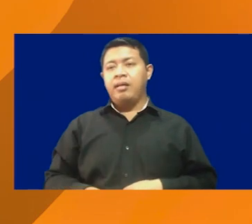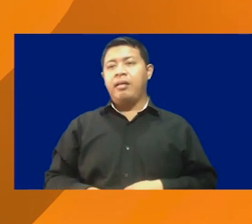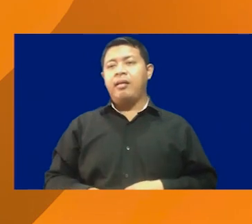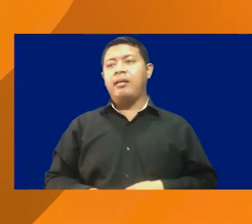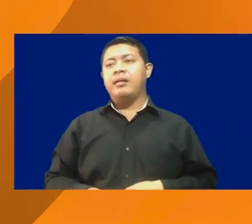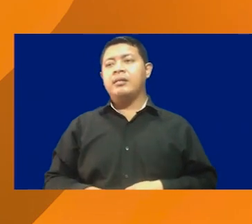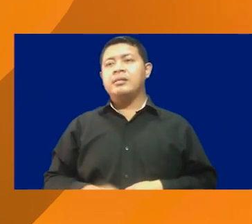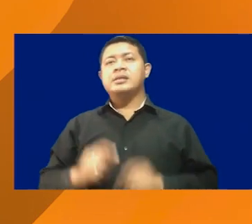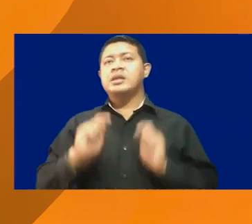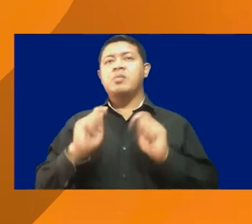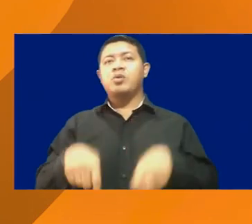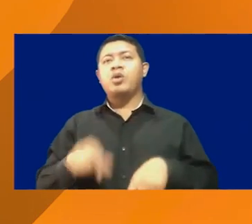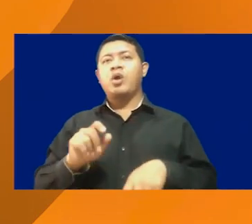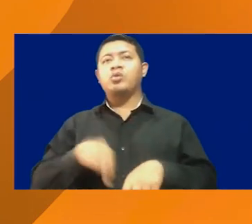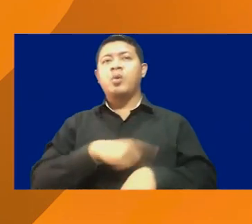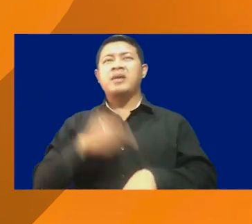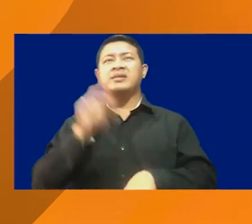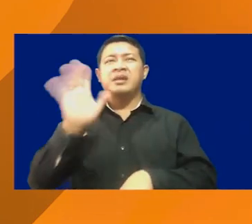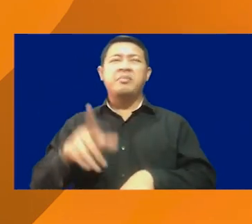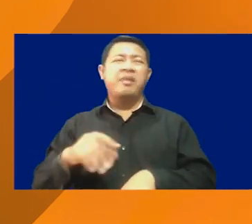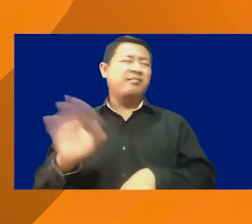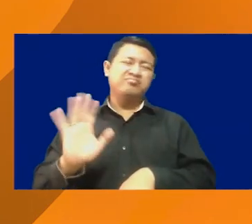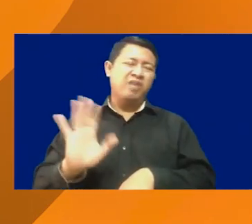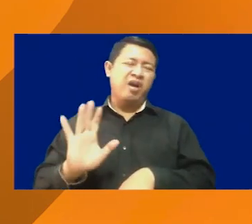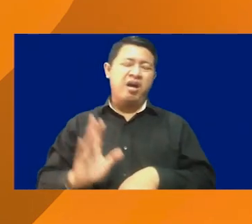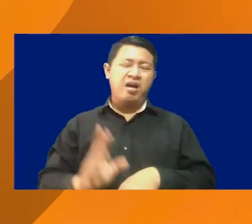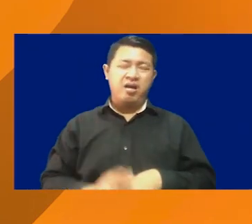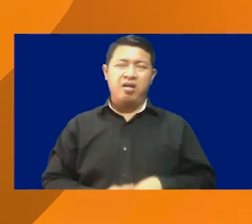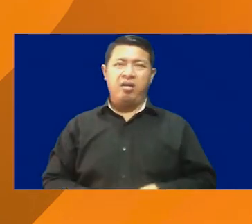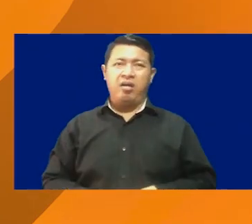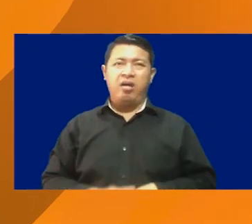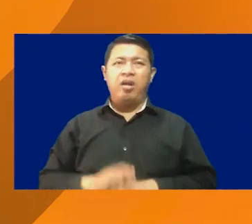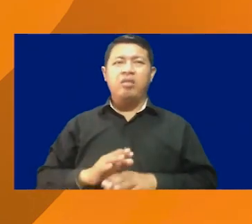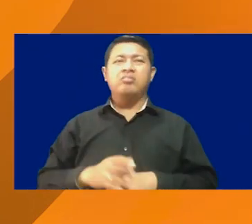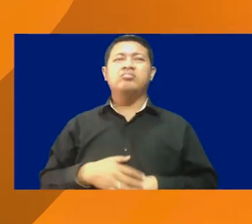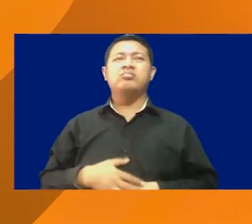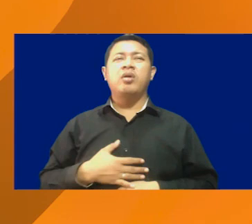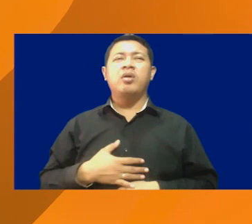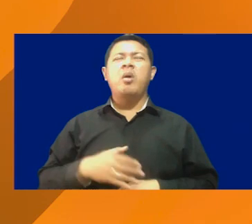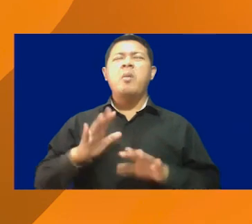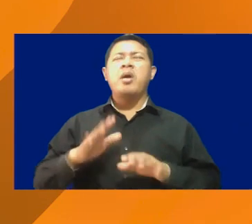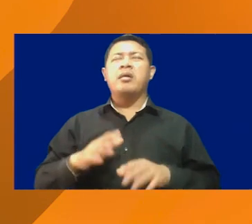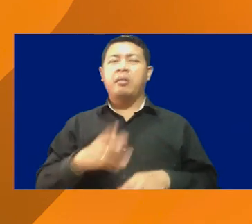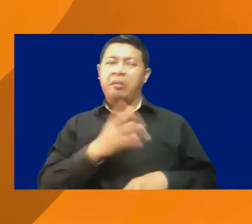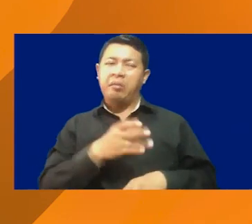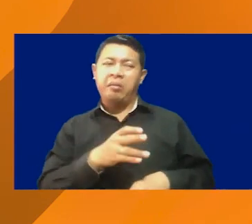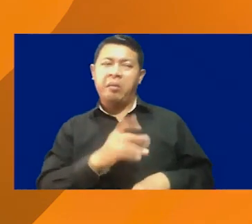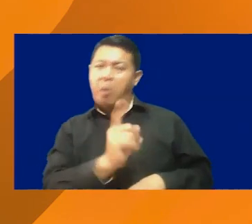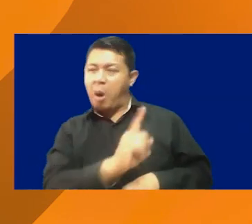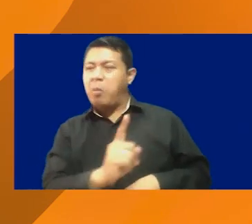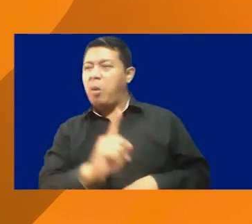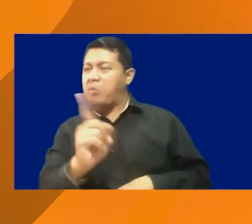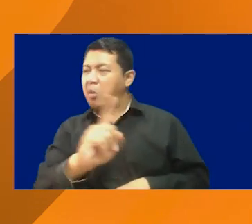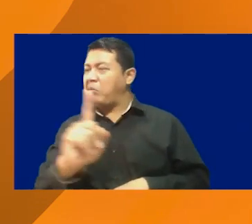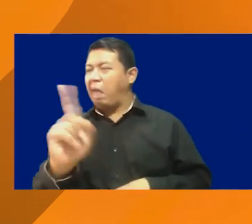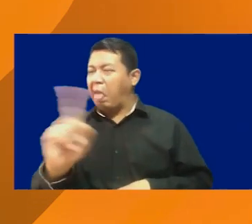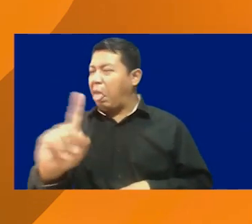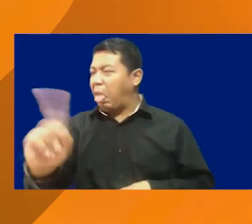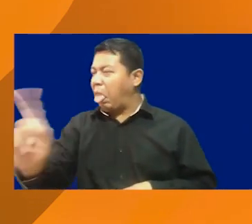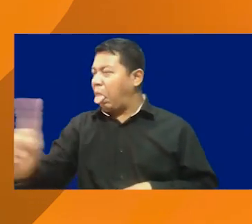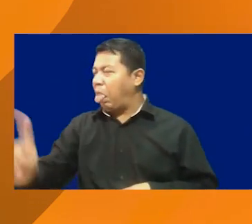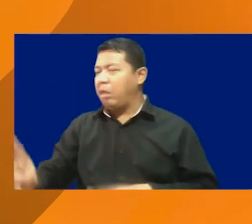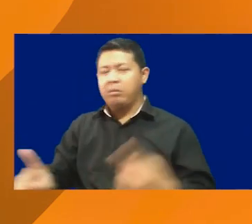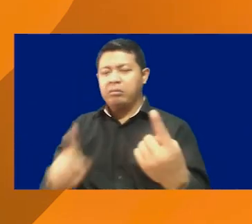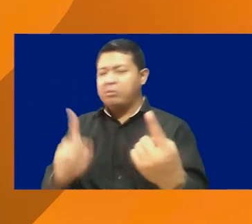karena beliau berpikir itu nggak akan berguna bagi masa depan saya. Dan masih banyak hal yang nggak boleh